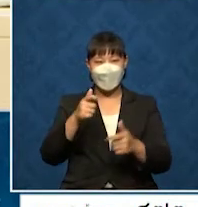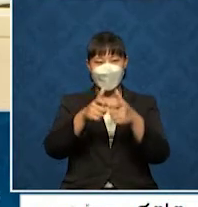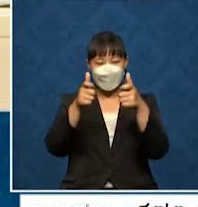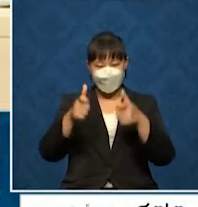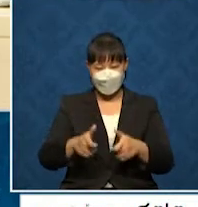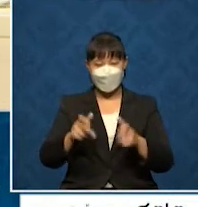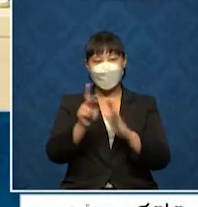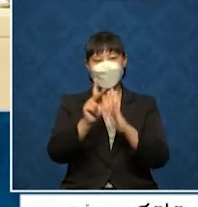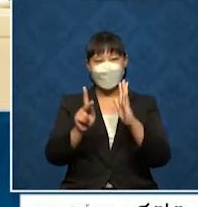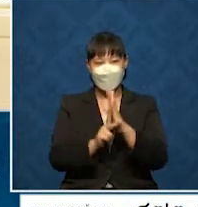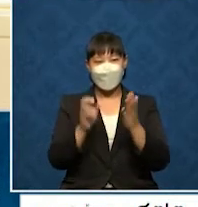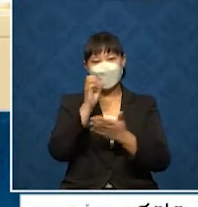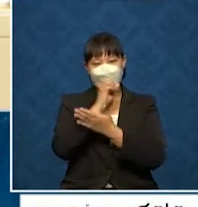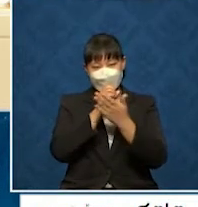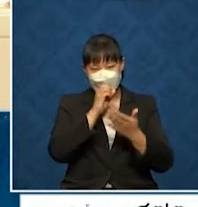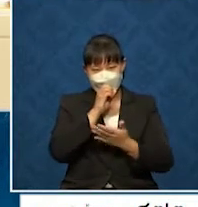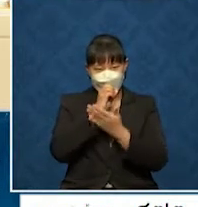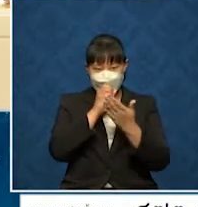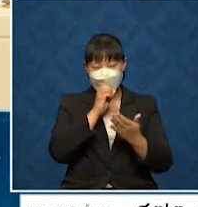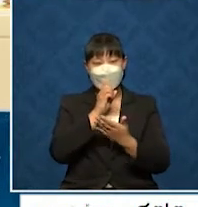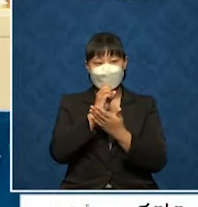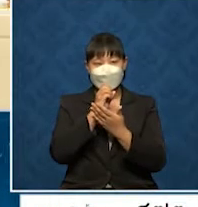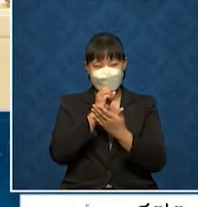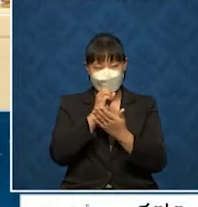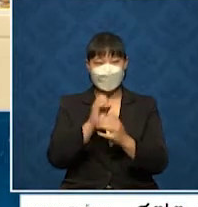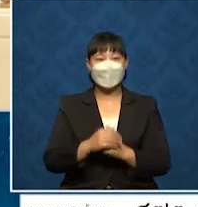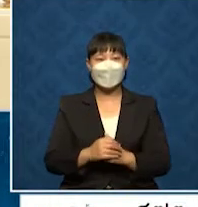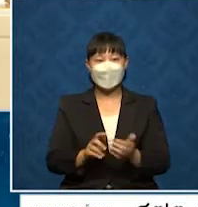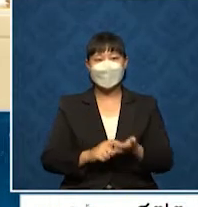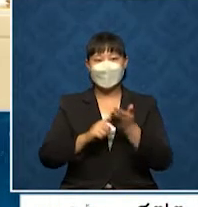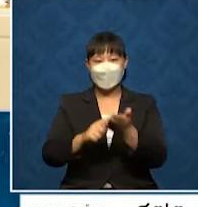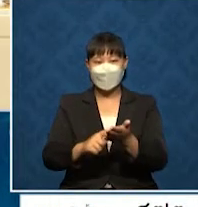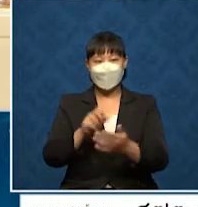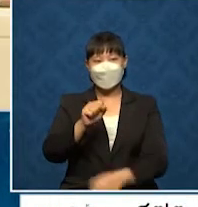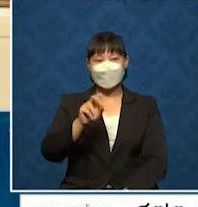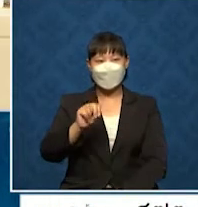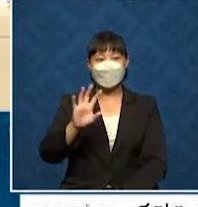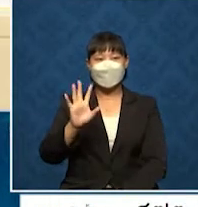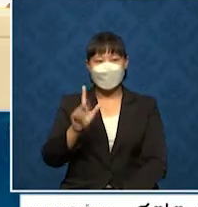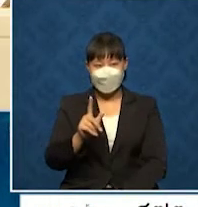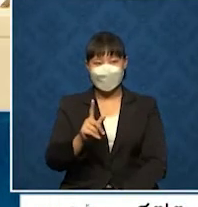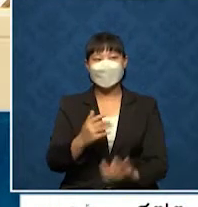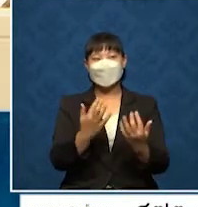ายยาเสพติดที่ได้เคยเสนอในสตช.และค้างสภ